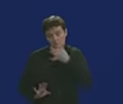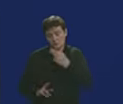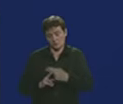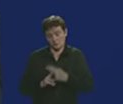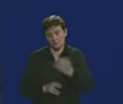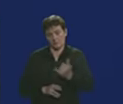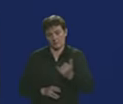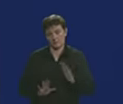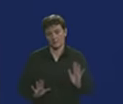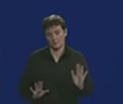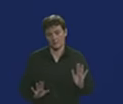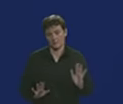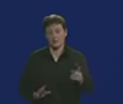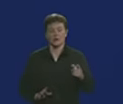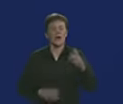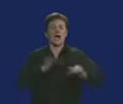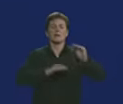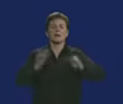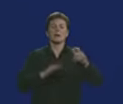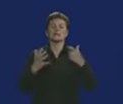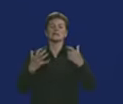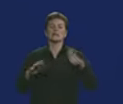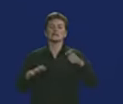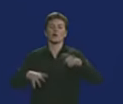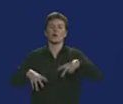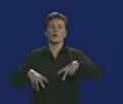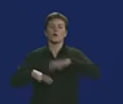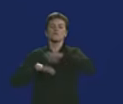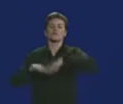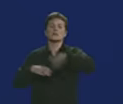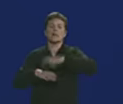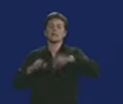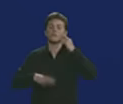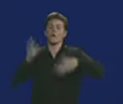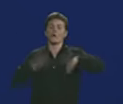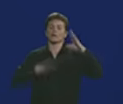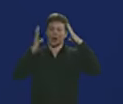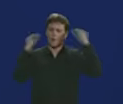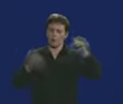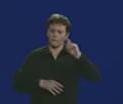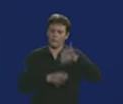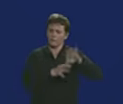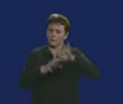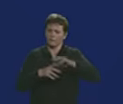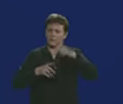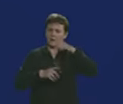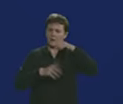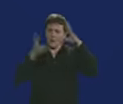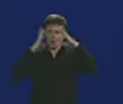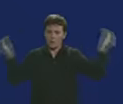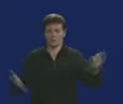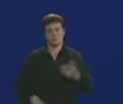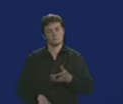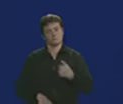dont je ne veux même pas citer le nom, lance un appel des 700 mosquées en faveur du candidat François Hollande. Je dénonce cet